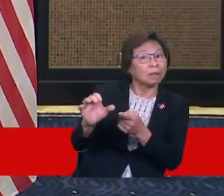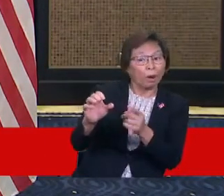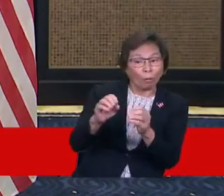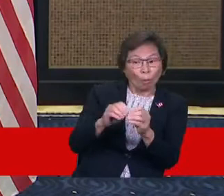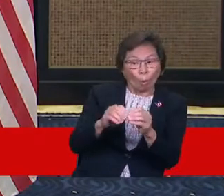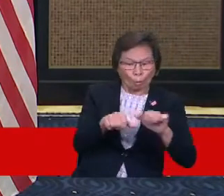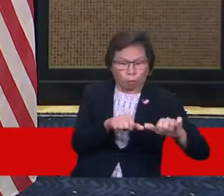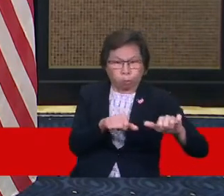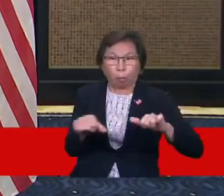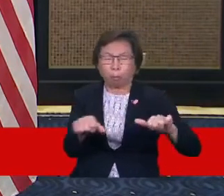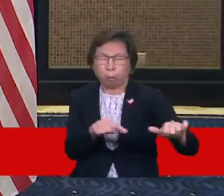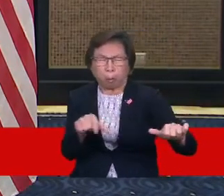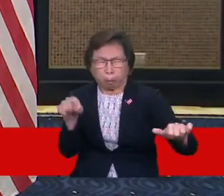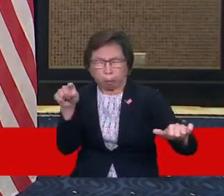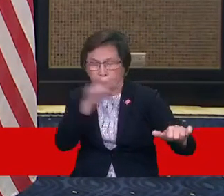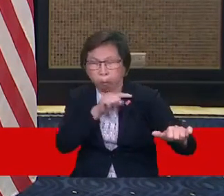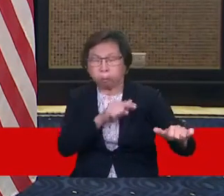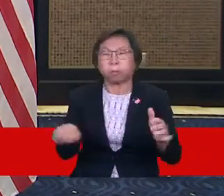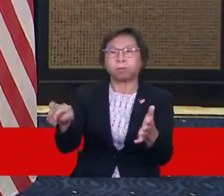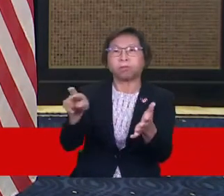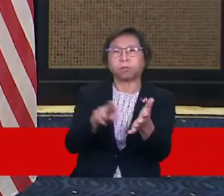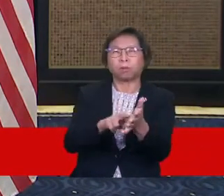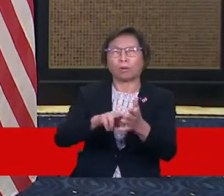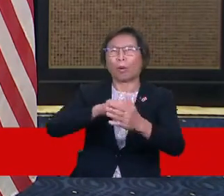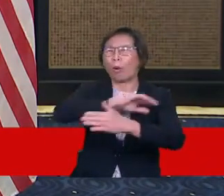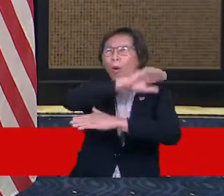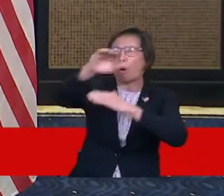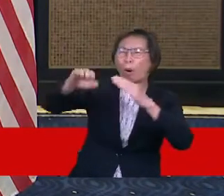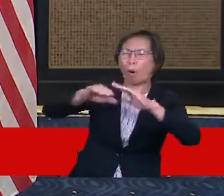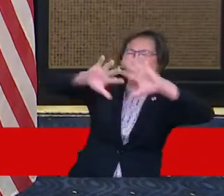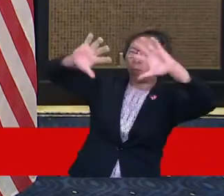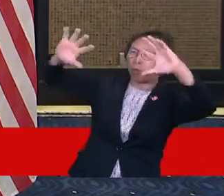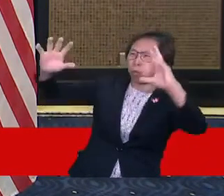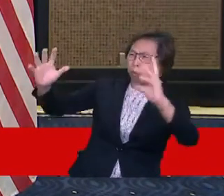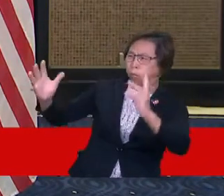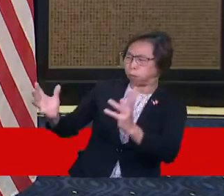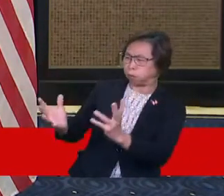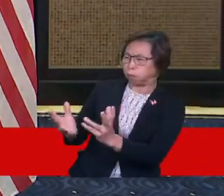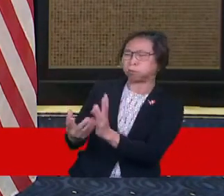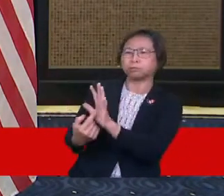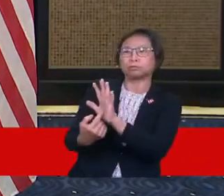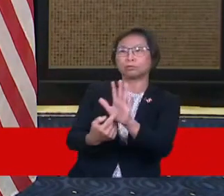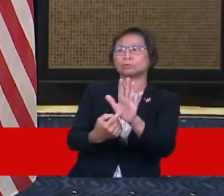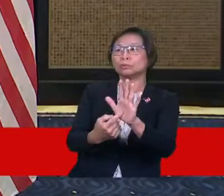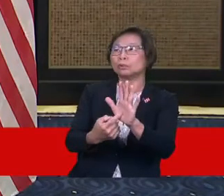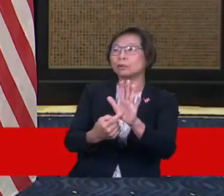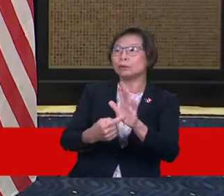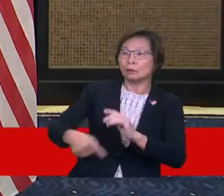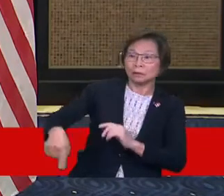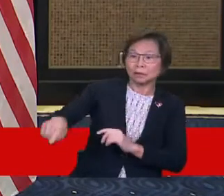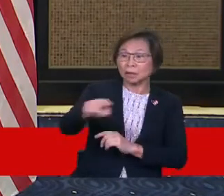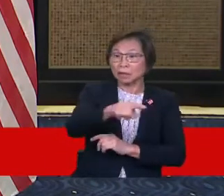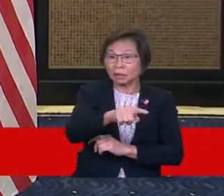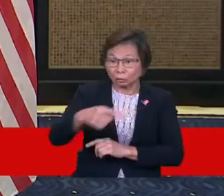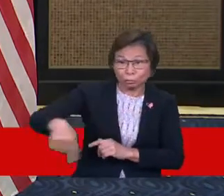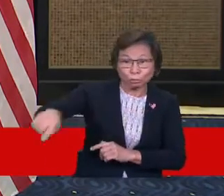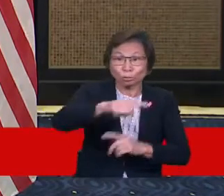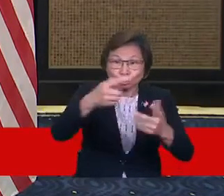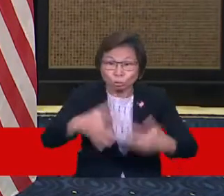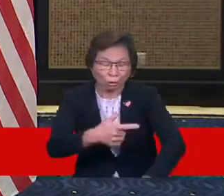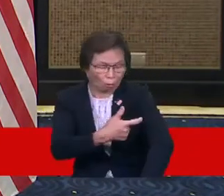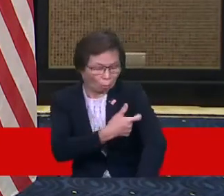lebih agresif dan record di seluruh dunia menunjukkan mereka yang telah diwakili nasi